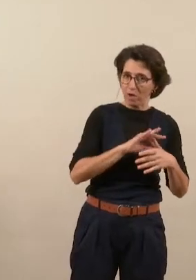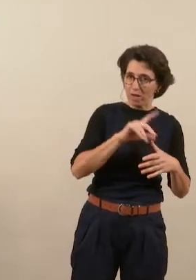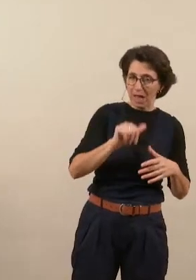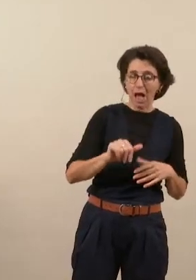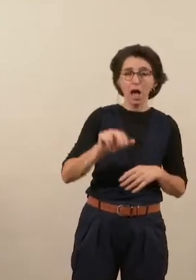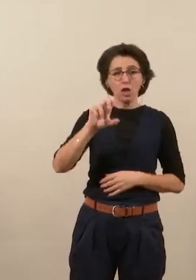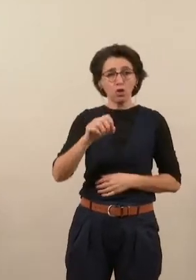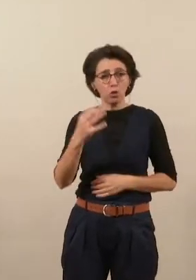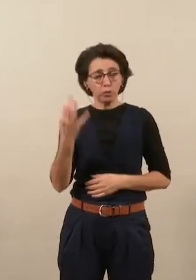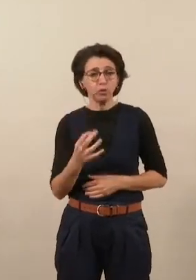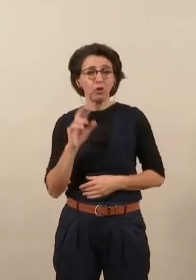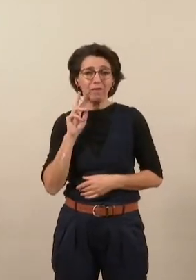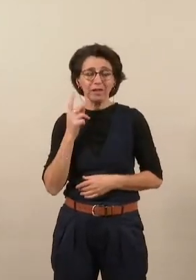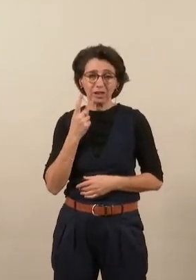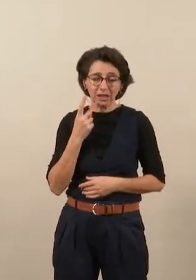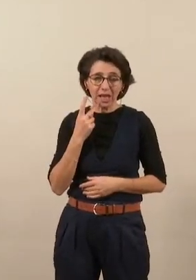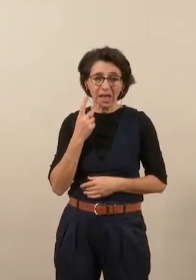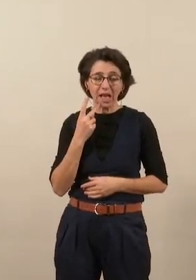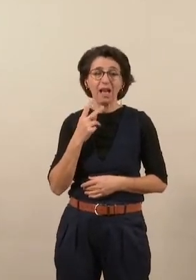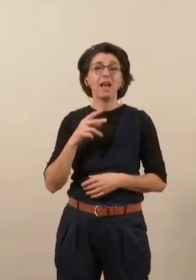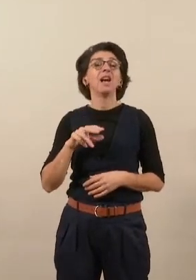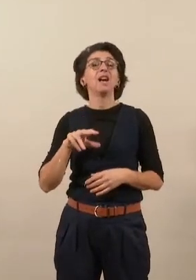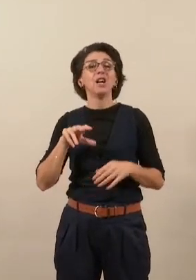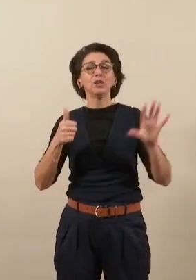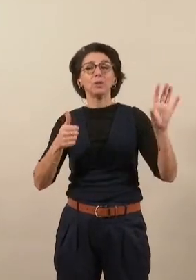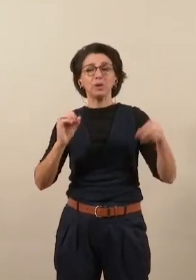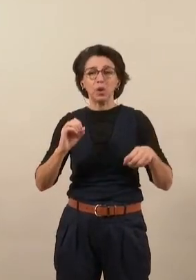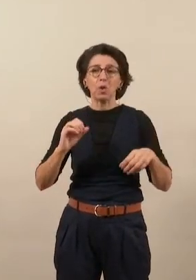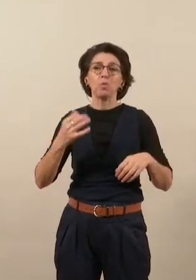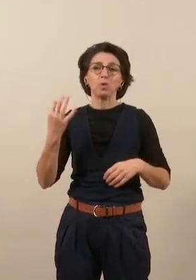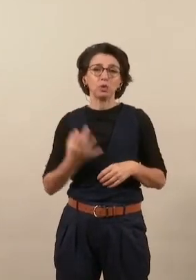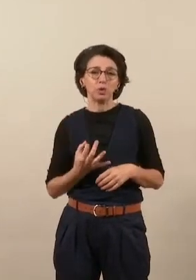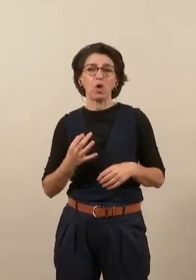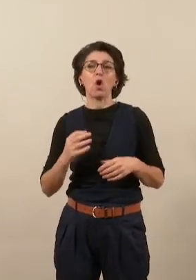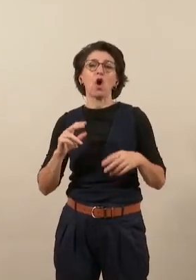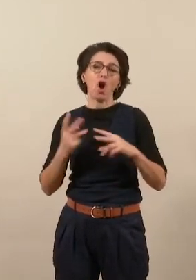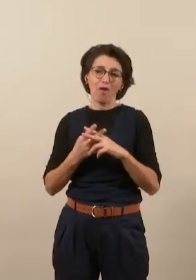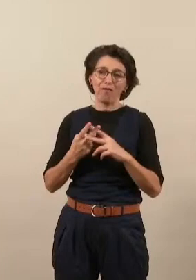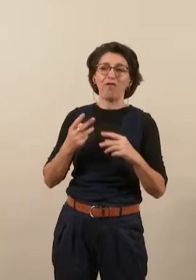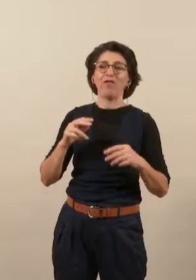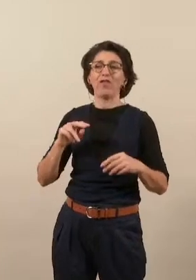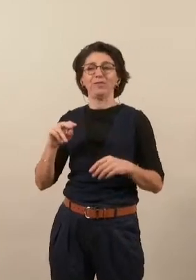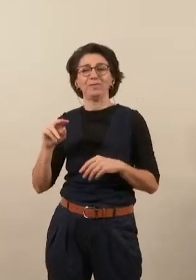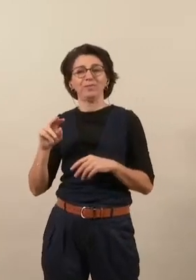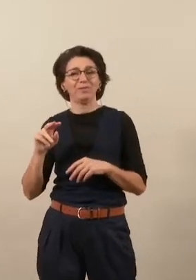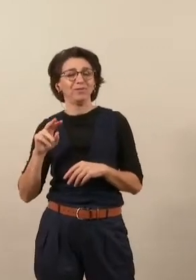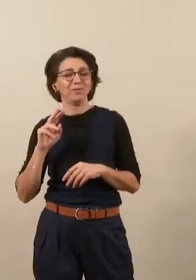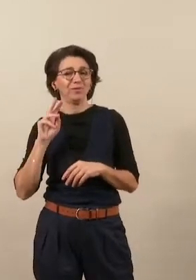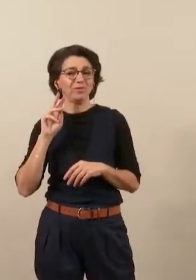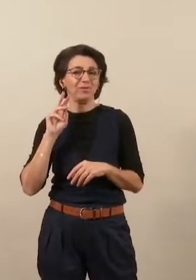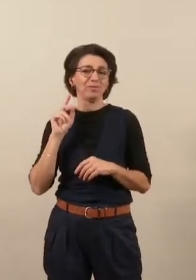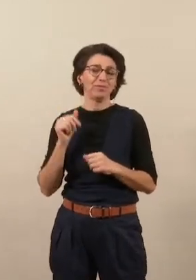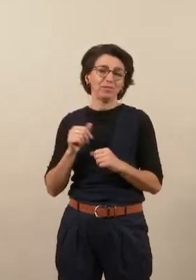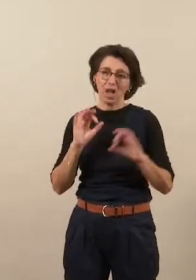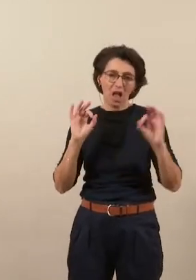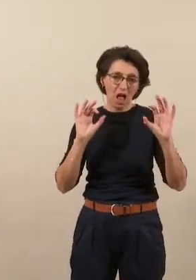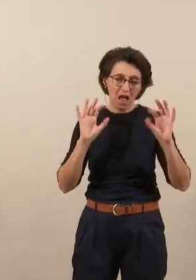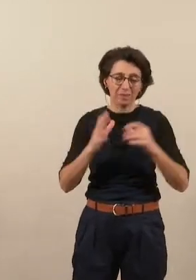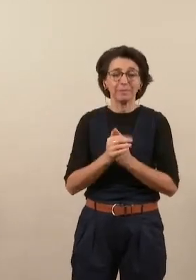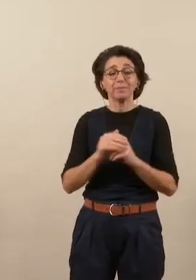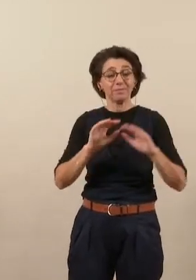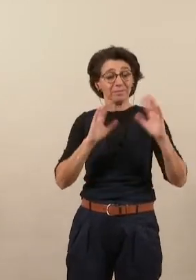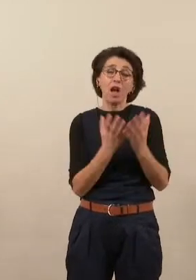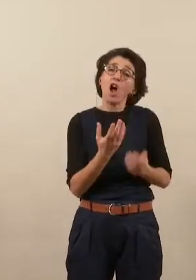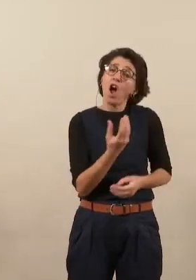et 60% de végétaliens. Si on compare aux 6% de parents qui ont gardé le menu végétarien pour leurs